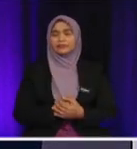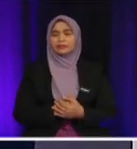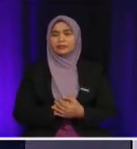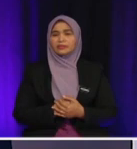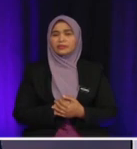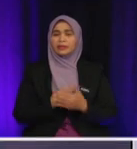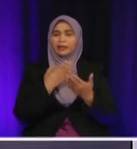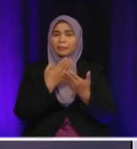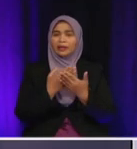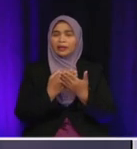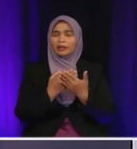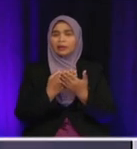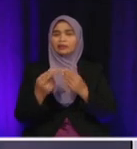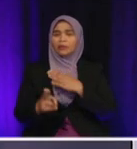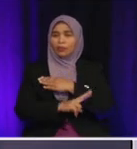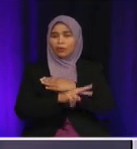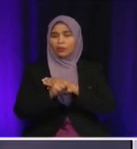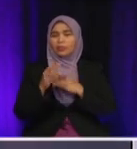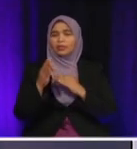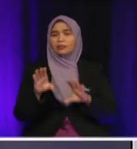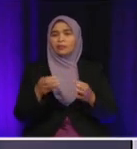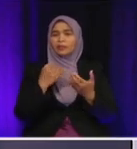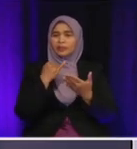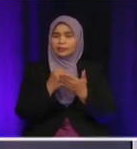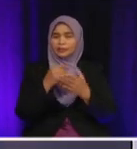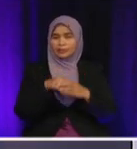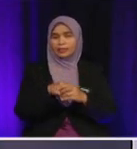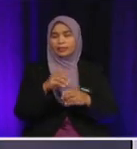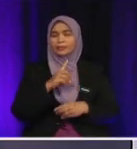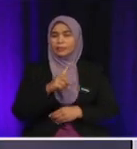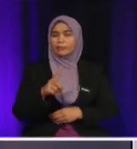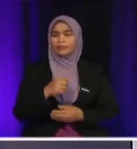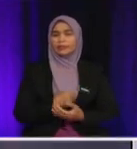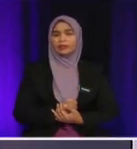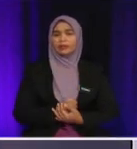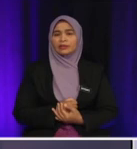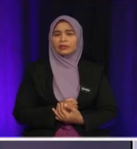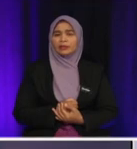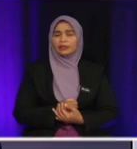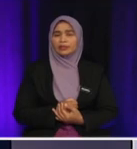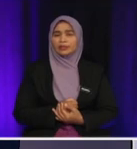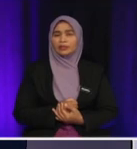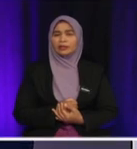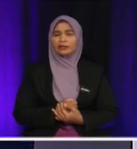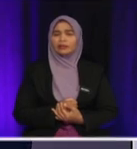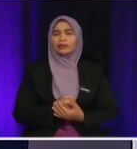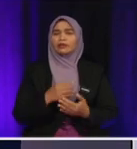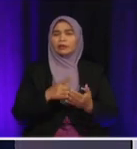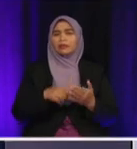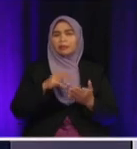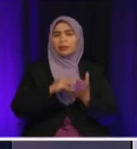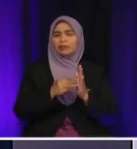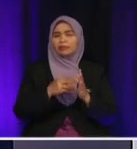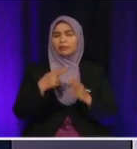hikmah hukuman jenayah dalam Islam. Apakah hikmahnya? Okey, hikmah ni ramai mungkin tertanya-tanya apa yang maksud hikmah